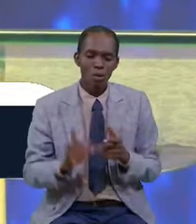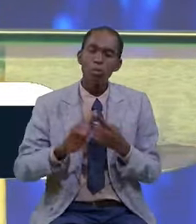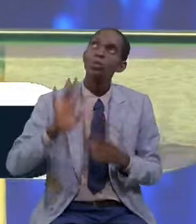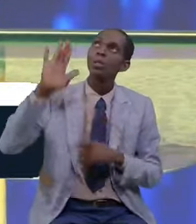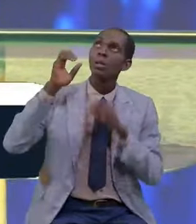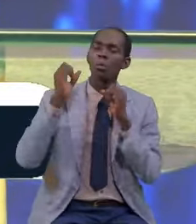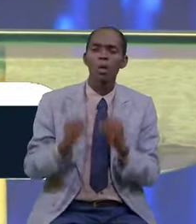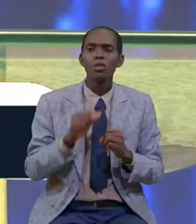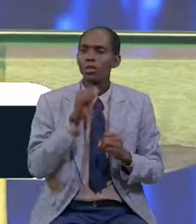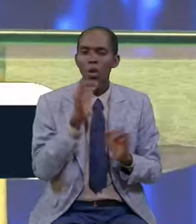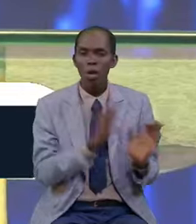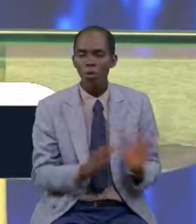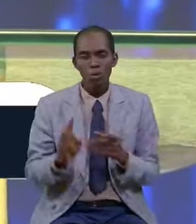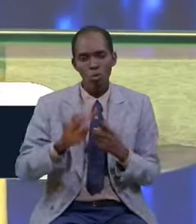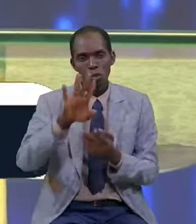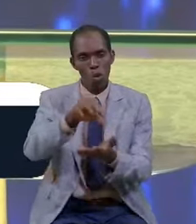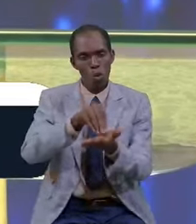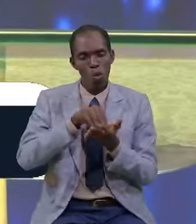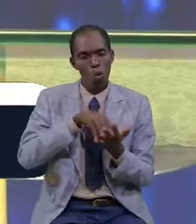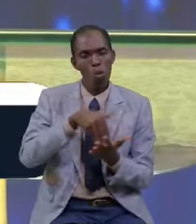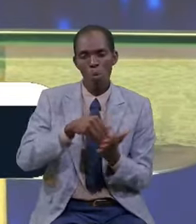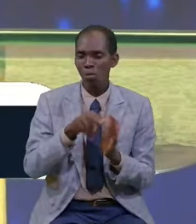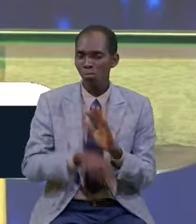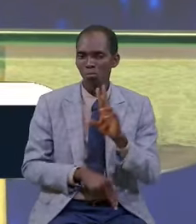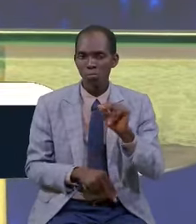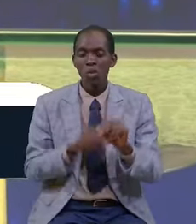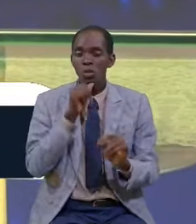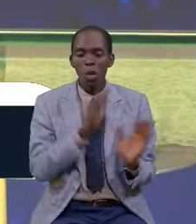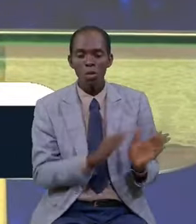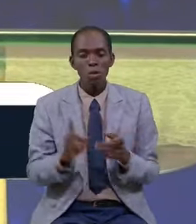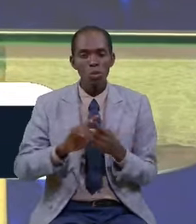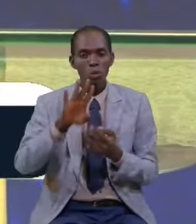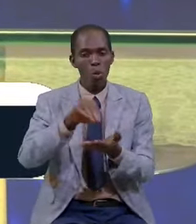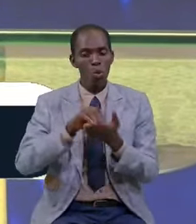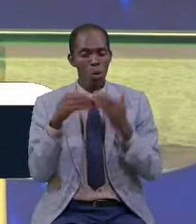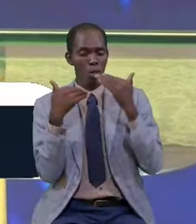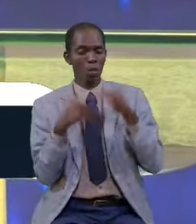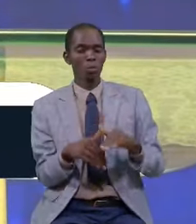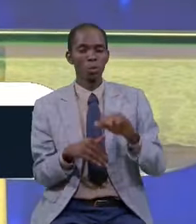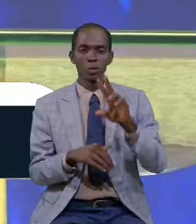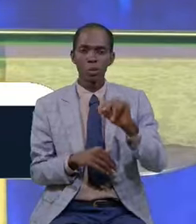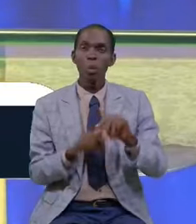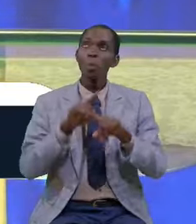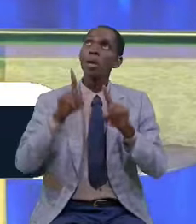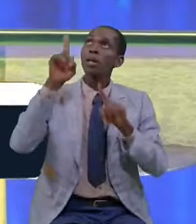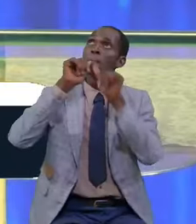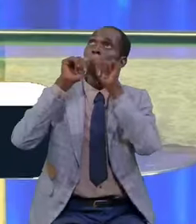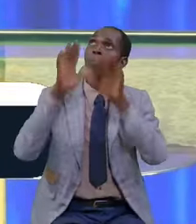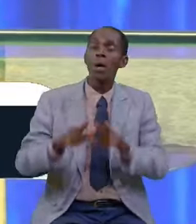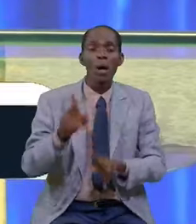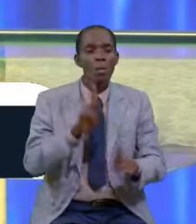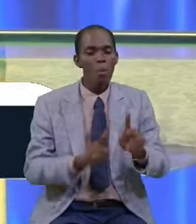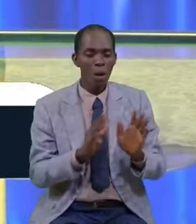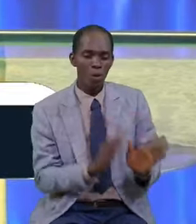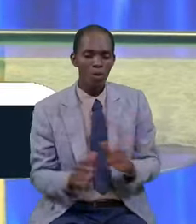non selon votre faiblesse. Ce n'est pas selon votre limitation, mais il bénit les gens selon sa puissance